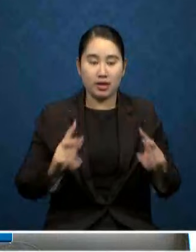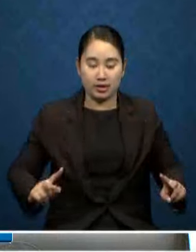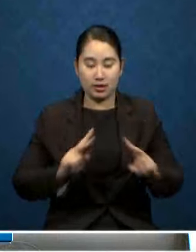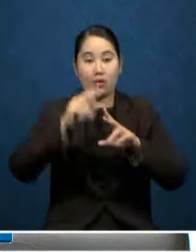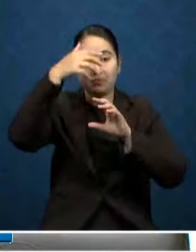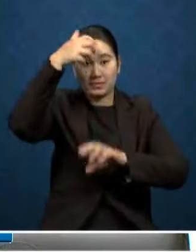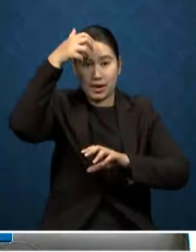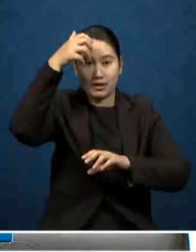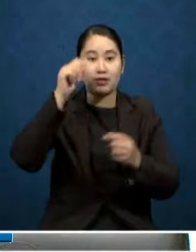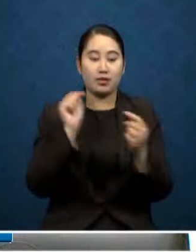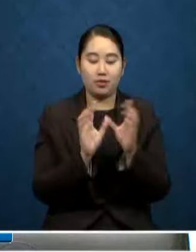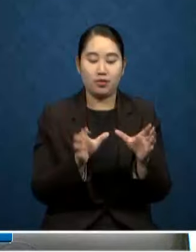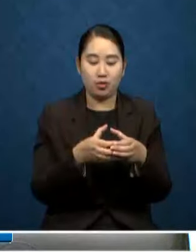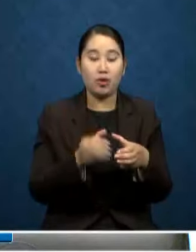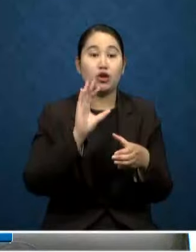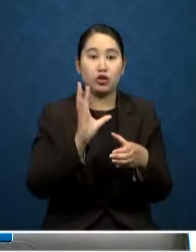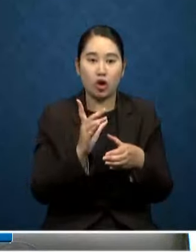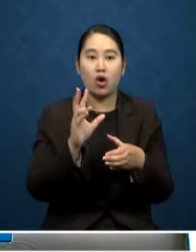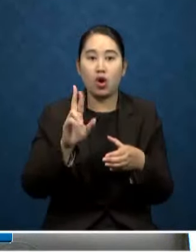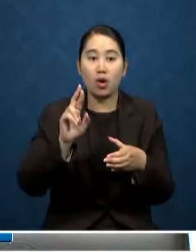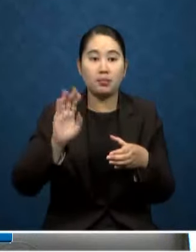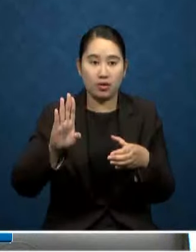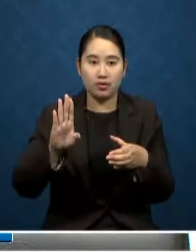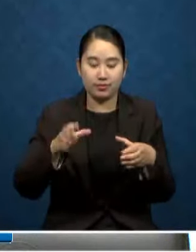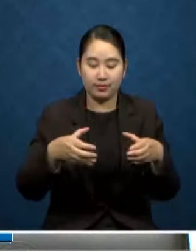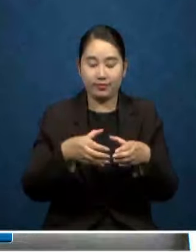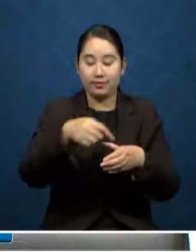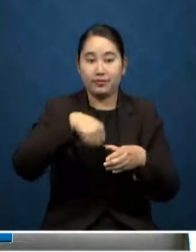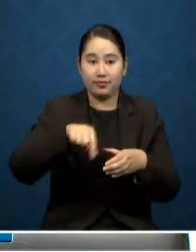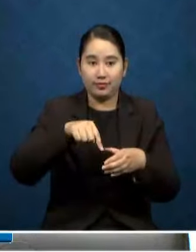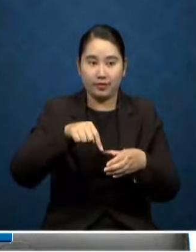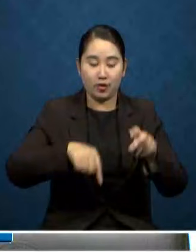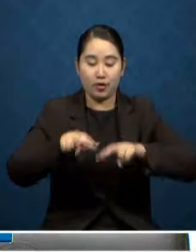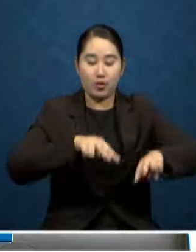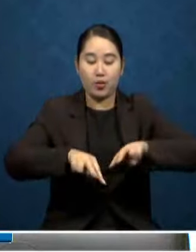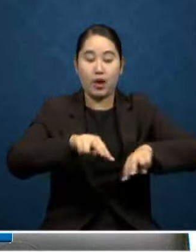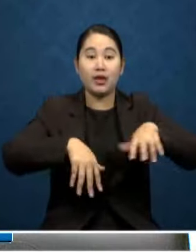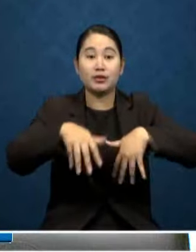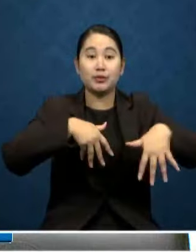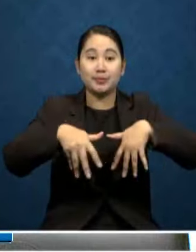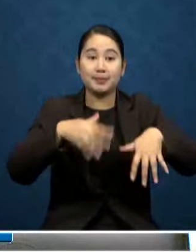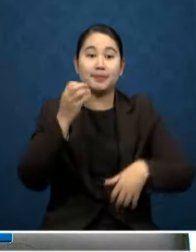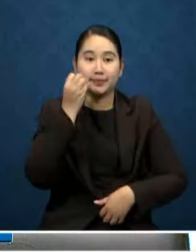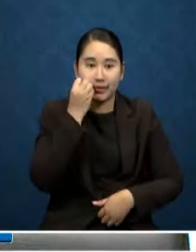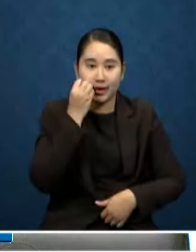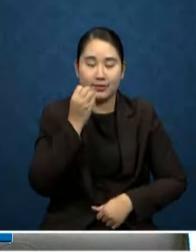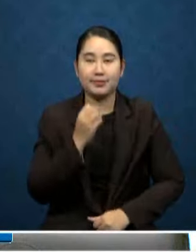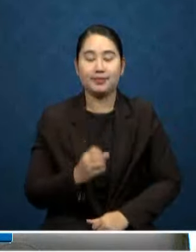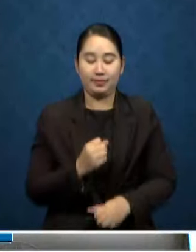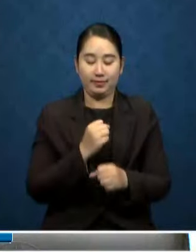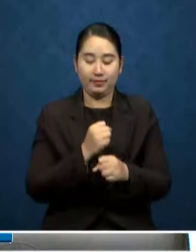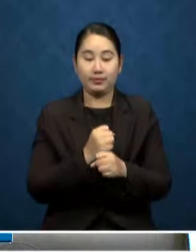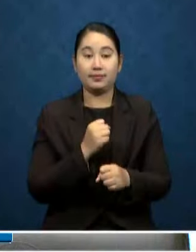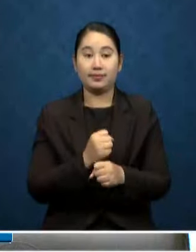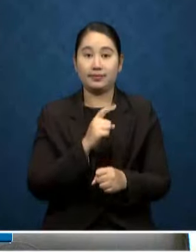ยนั่นก็คือชุดชรบนะครับหรือชุดรักษาความปลอดภัยของหมู่บ้านซึ่งมีภารกิจ